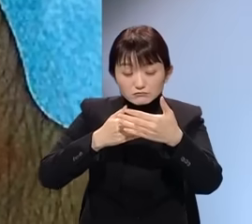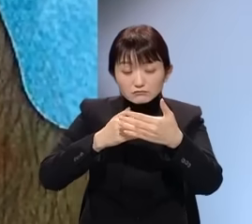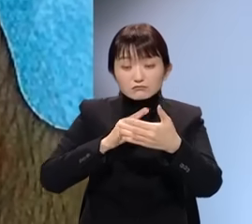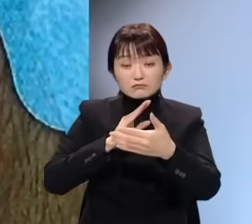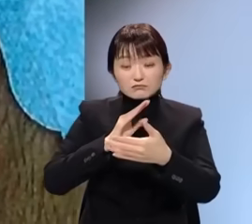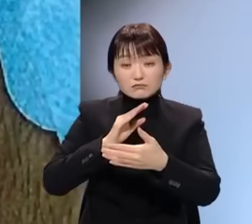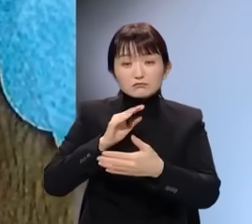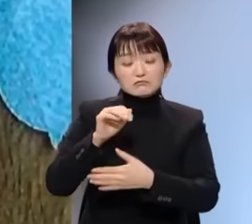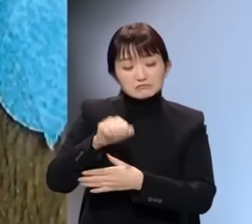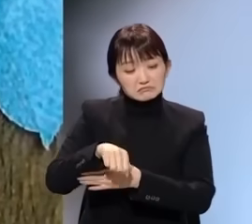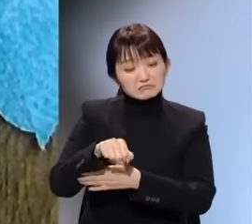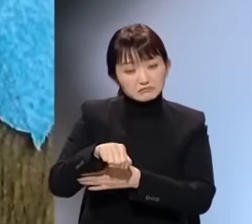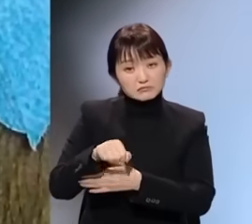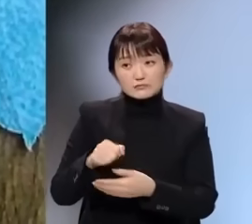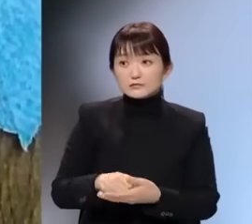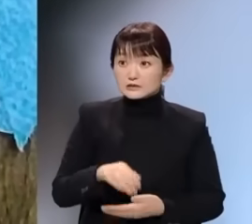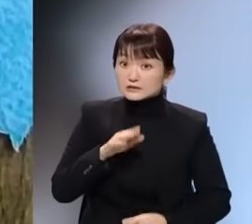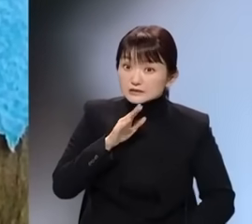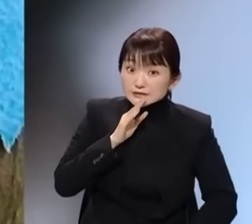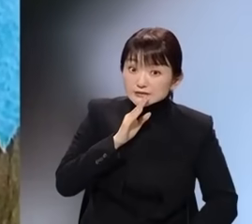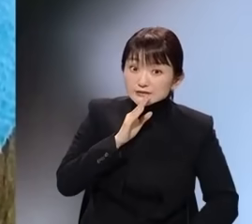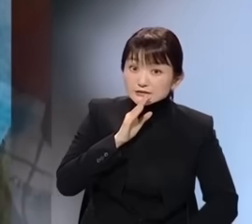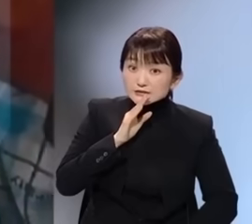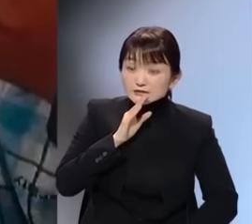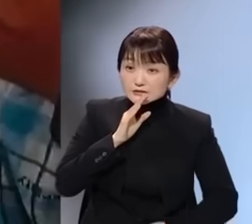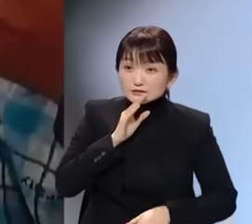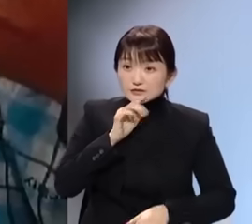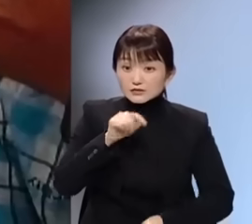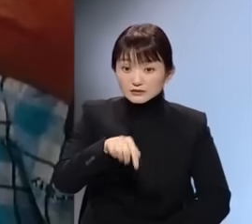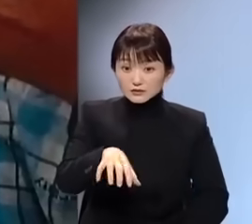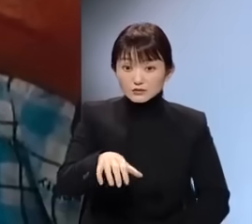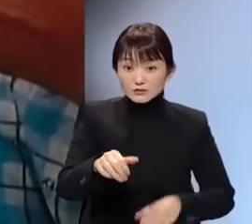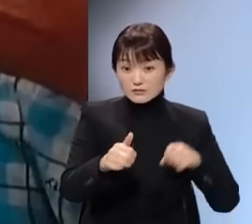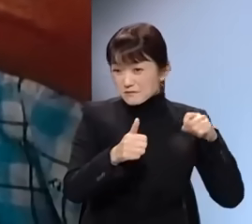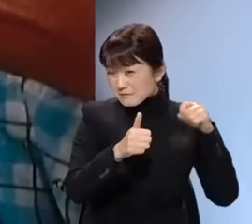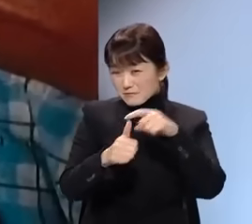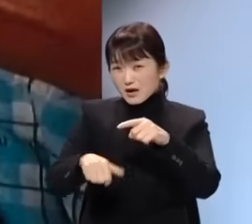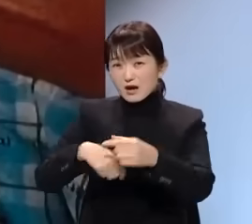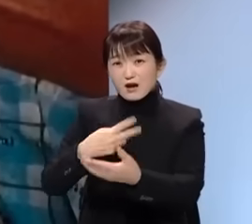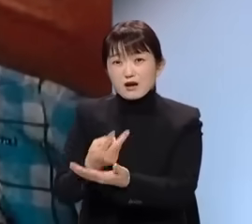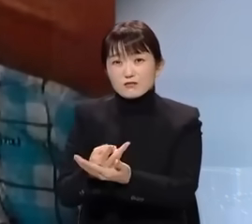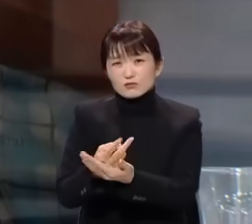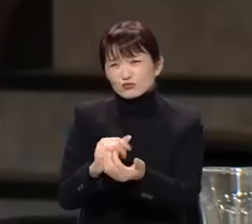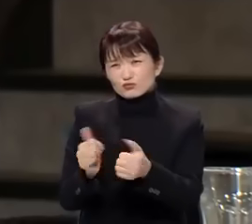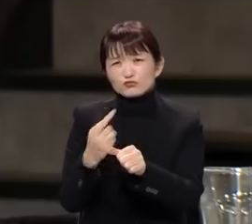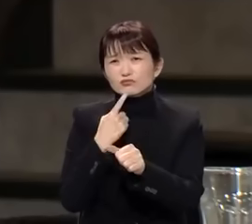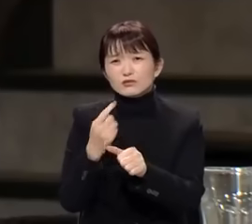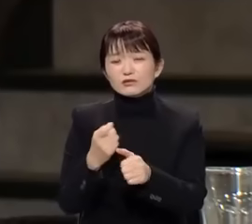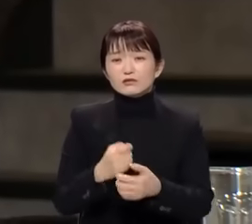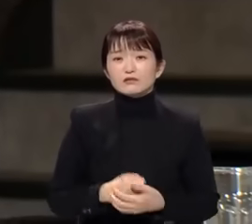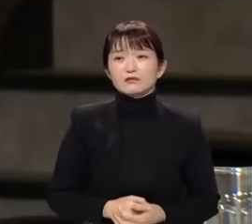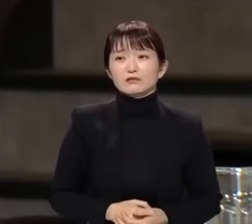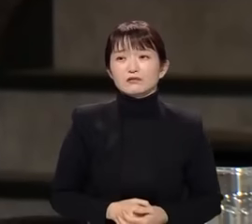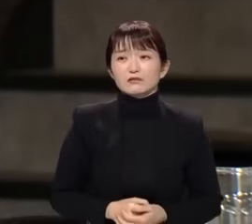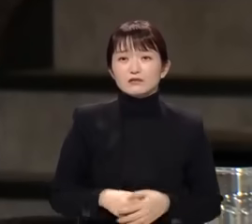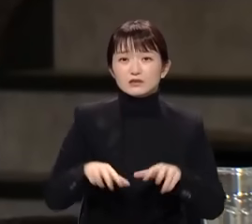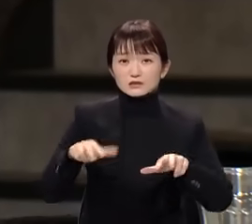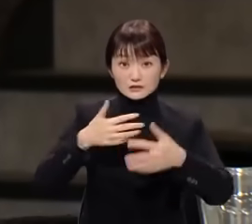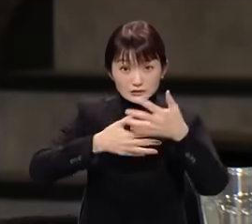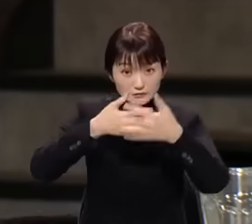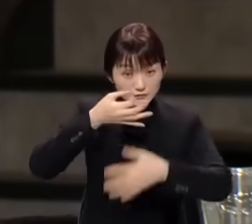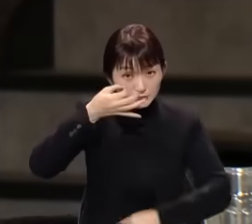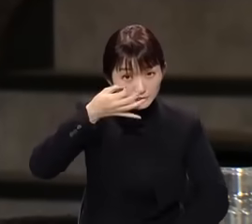실제 상황에서 저러면 사람 죽이는 겁니다. 네, 정말 생명이 위험할 뻔한 그런 치명타가 됐어요. 지금